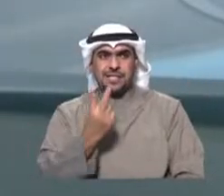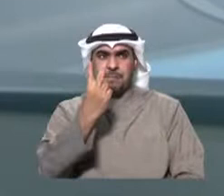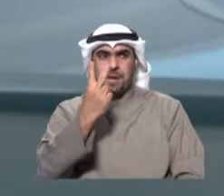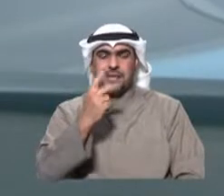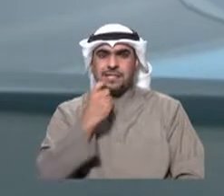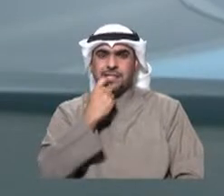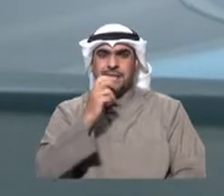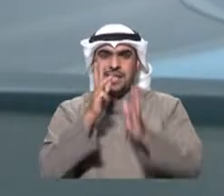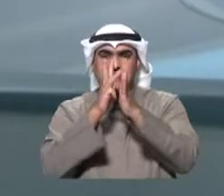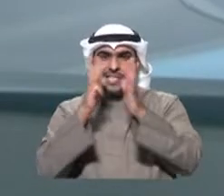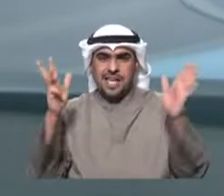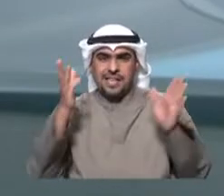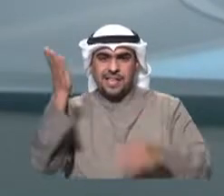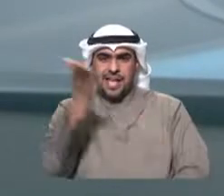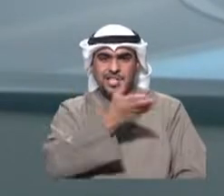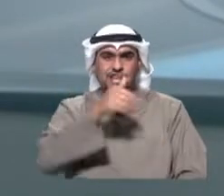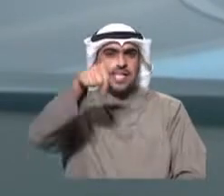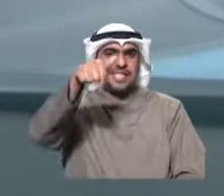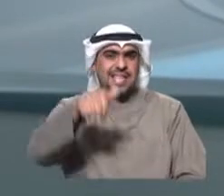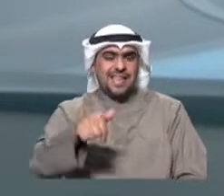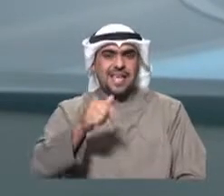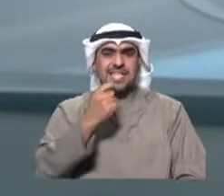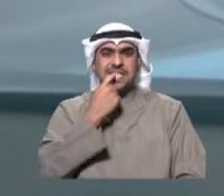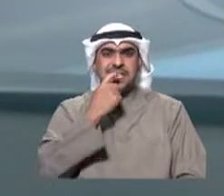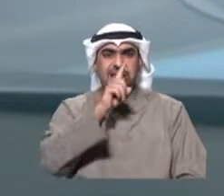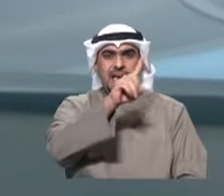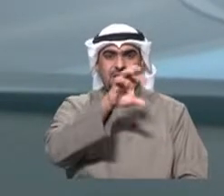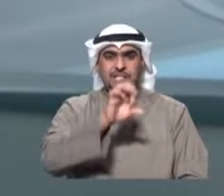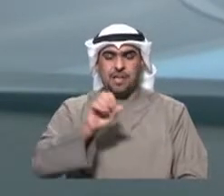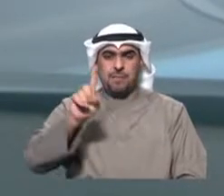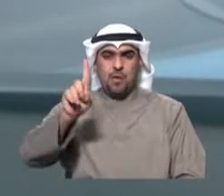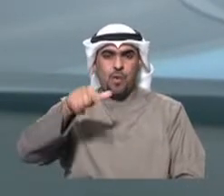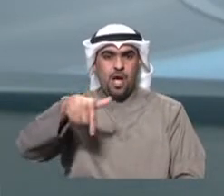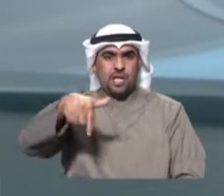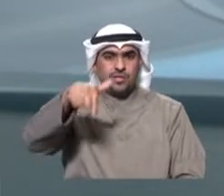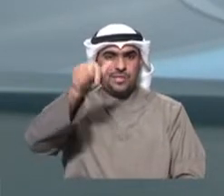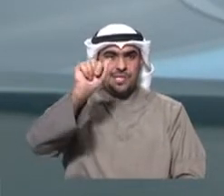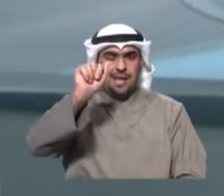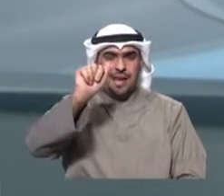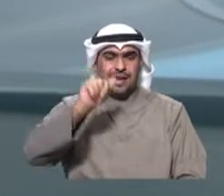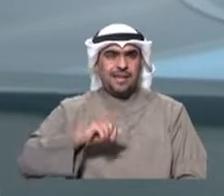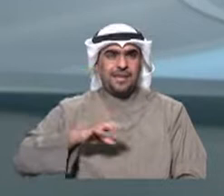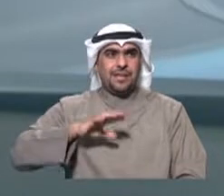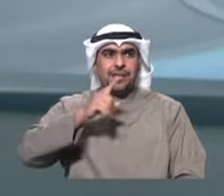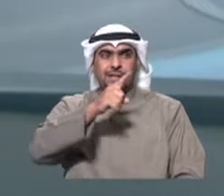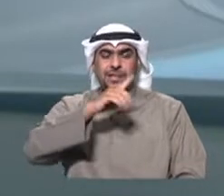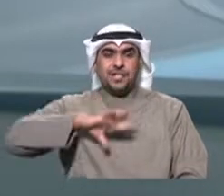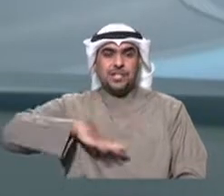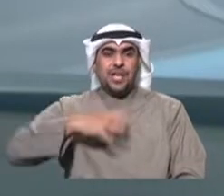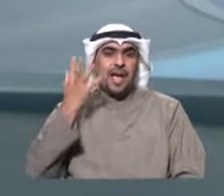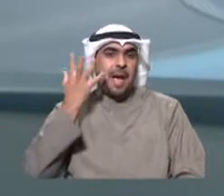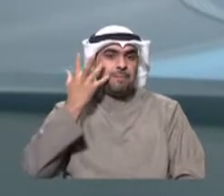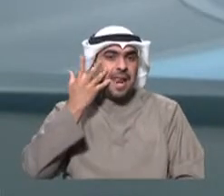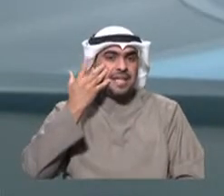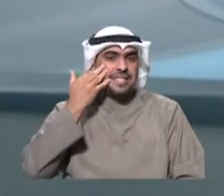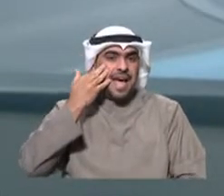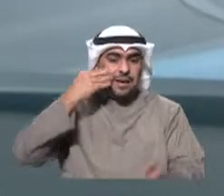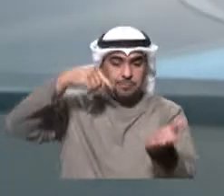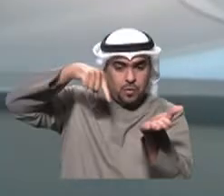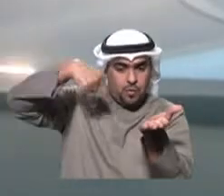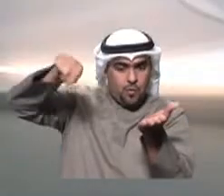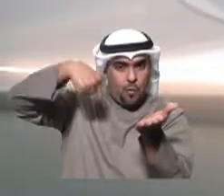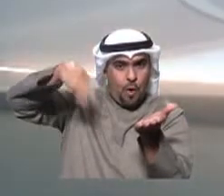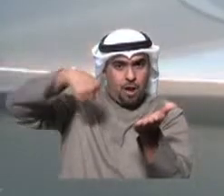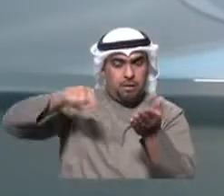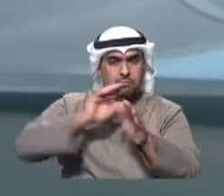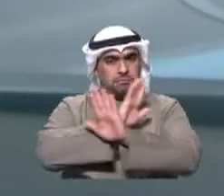1961 الذي يعتبر يوما مفصليا في تاريخها، عندما وقع حاكم البلاد 11 الشيخ عبد الله السالم الصباح طيب